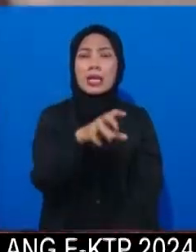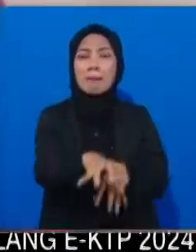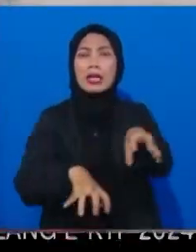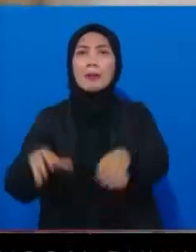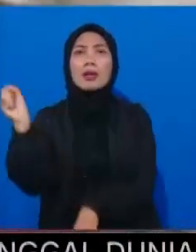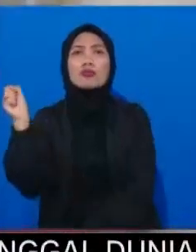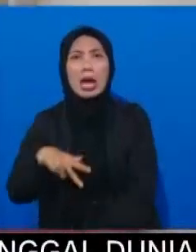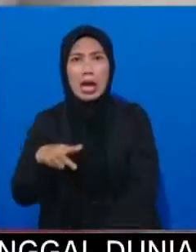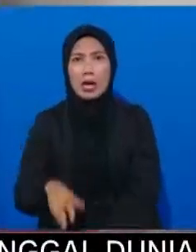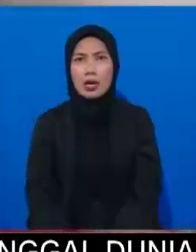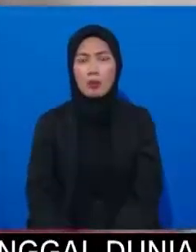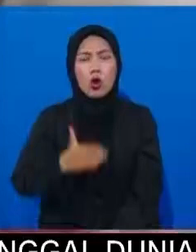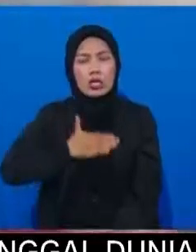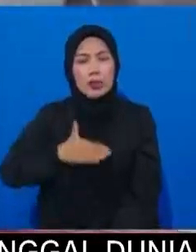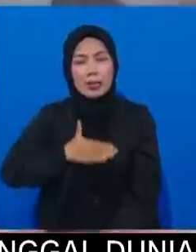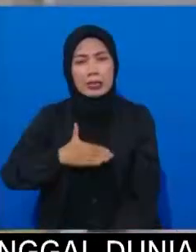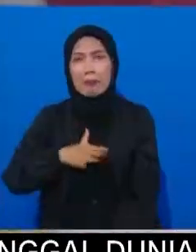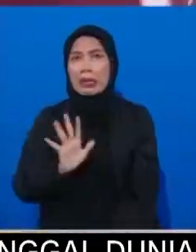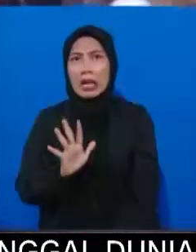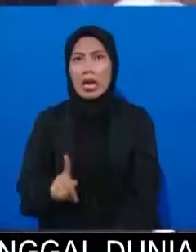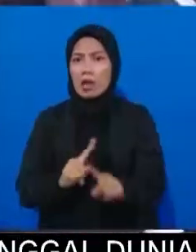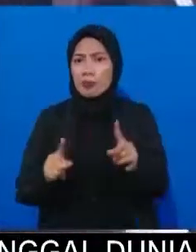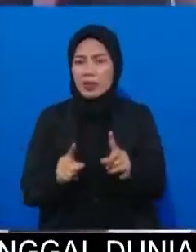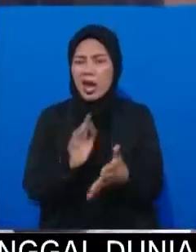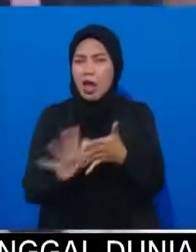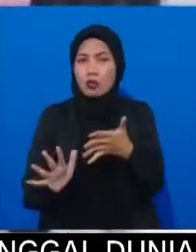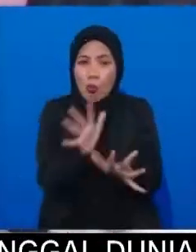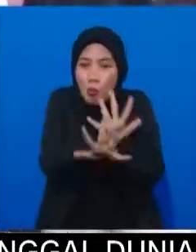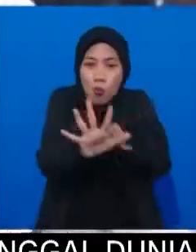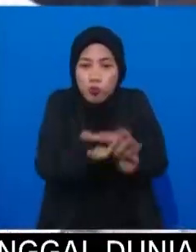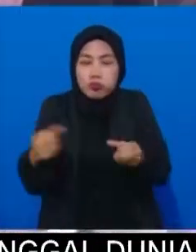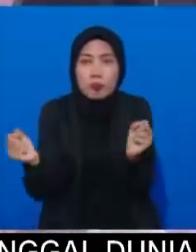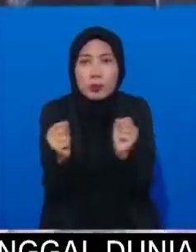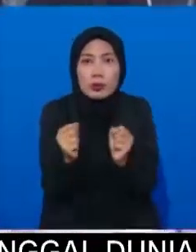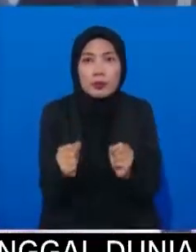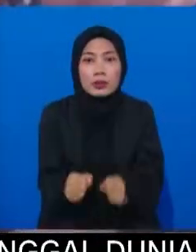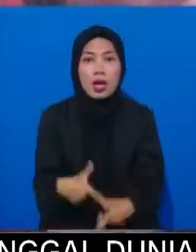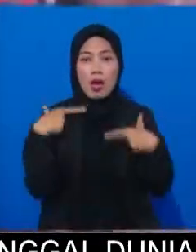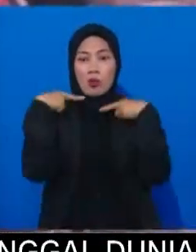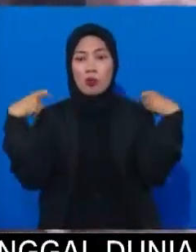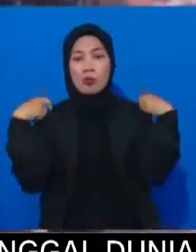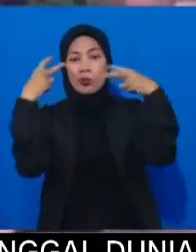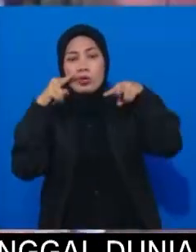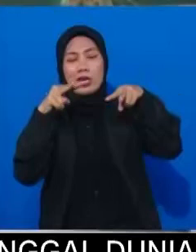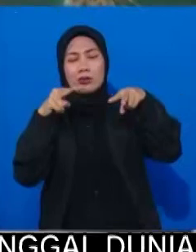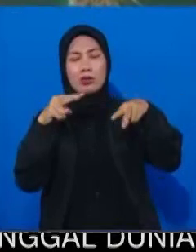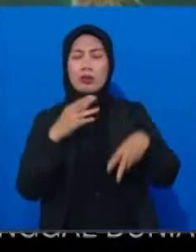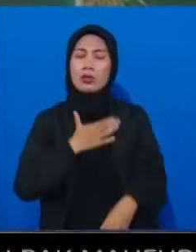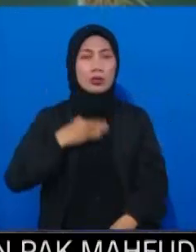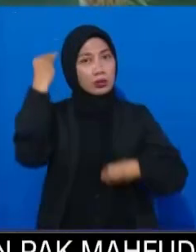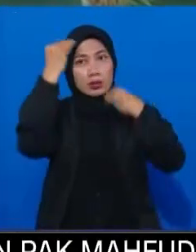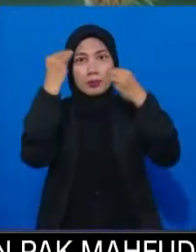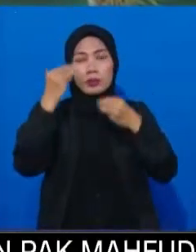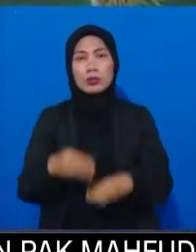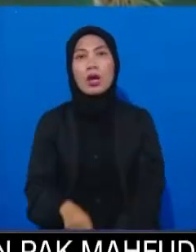mengantre akhirnya saling dorong membuat Gubernur Jawa Timur Khofifah Indar Parawansa kewalahan. Harga kebutuhan pokok dalam operasi pasar jauh